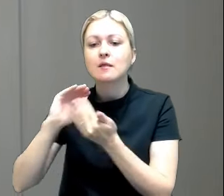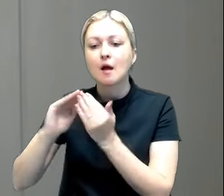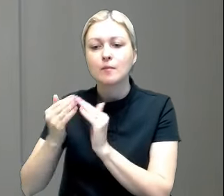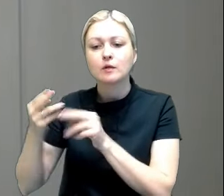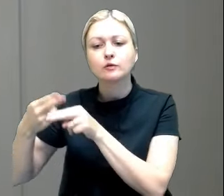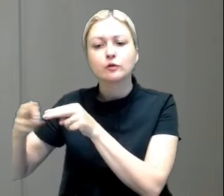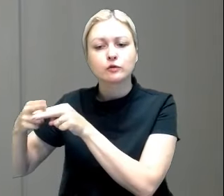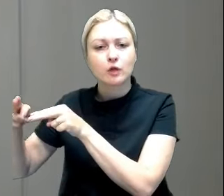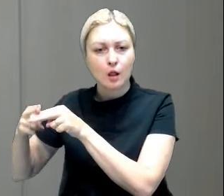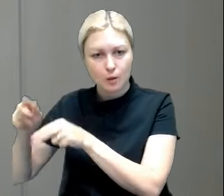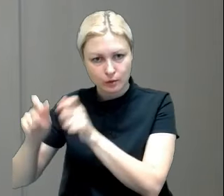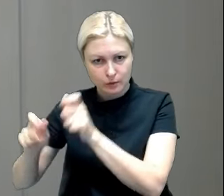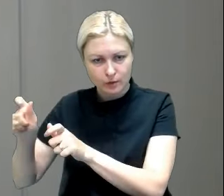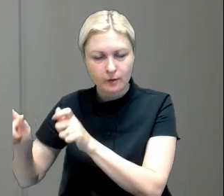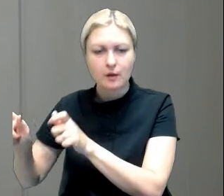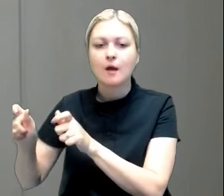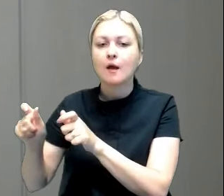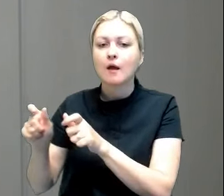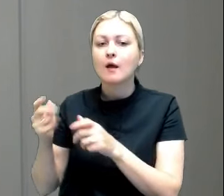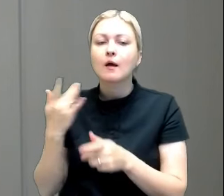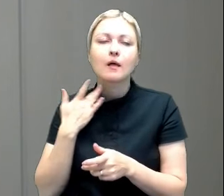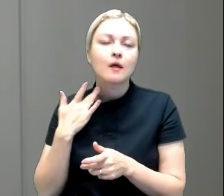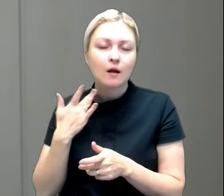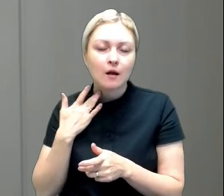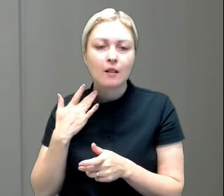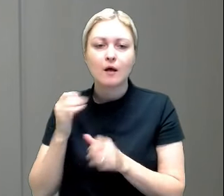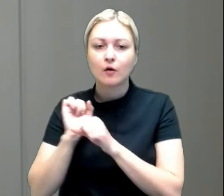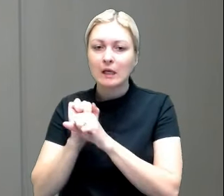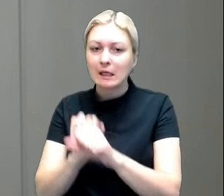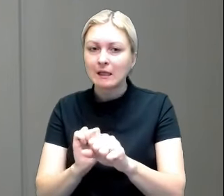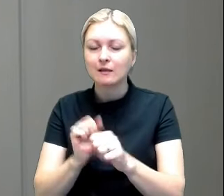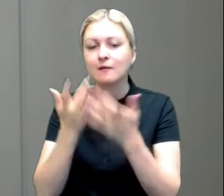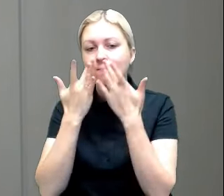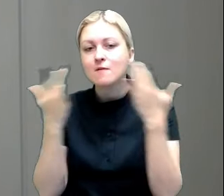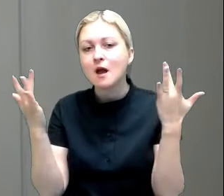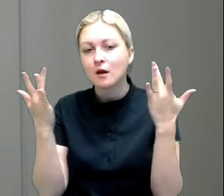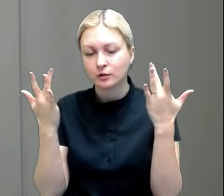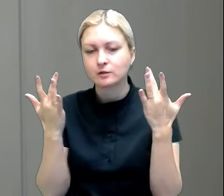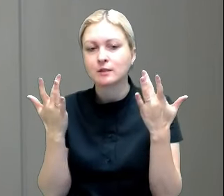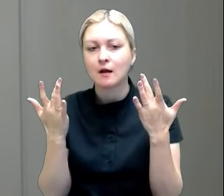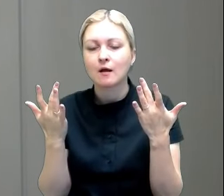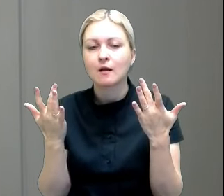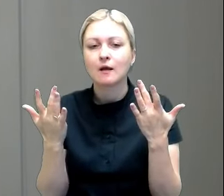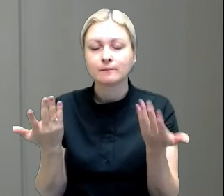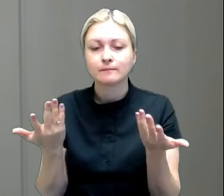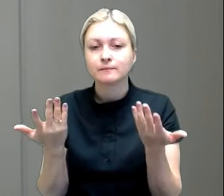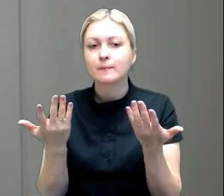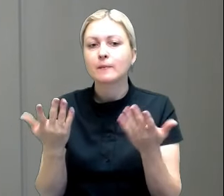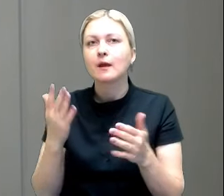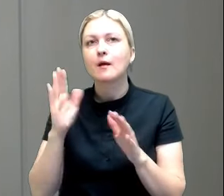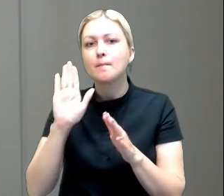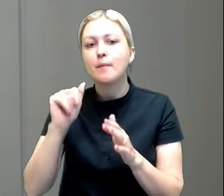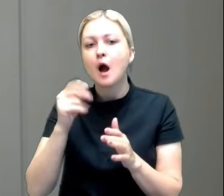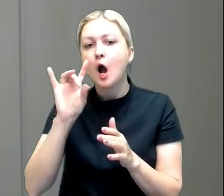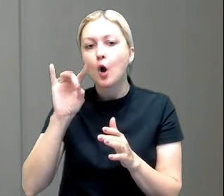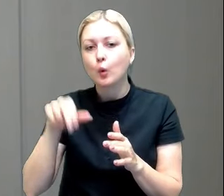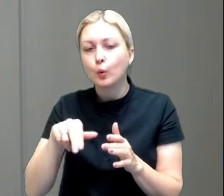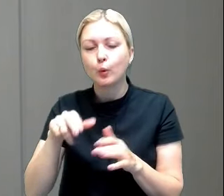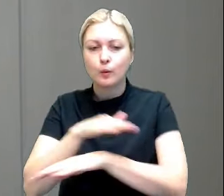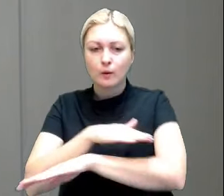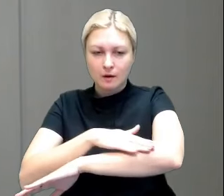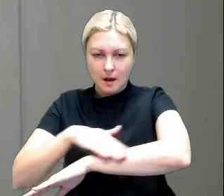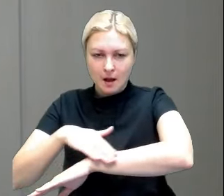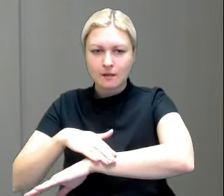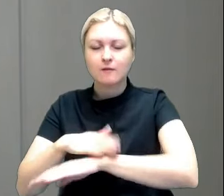i reikalauja apginti viešąją interesą sustabdyti istorinio gyvenamojo namo bangų 11 klaipėdoje griuvimo darbus bei siekia